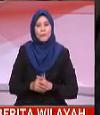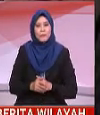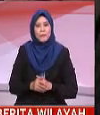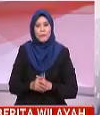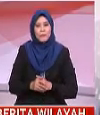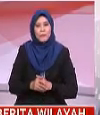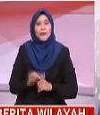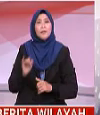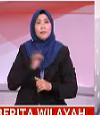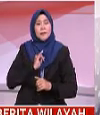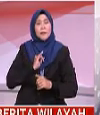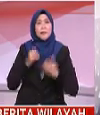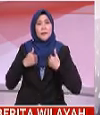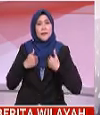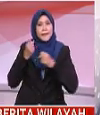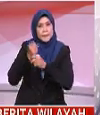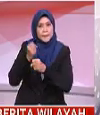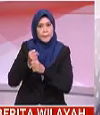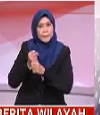di mana